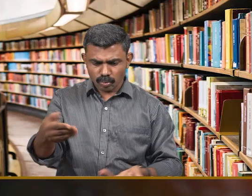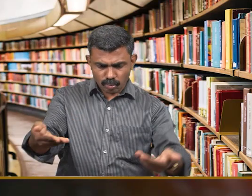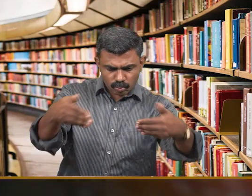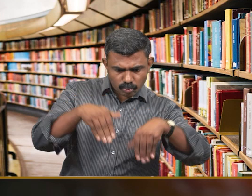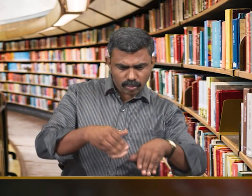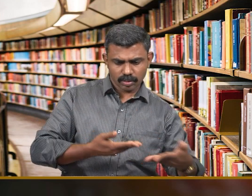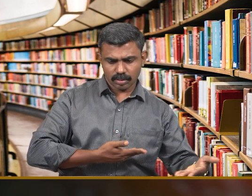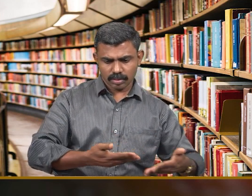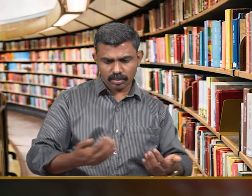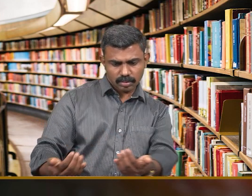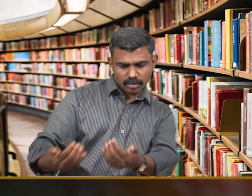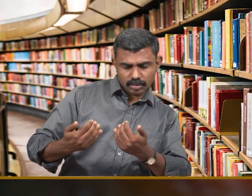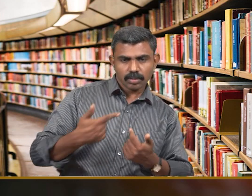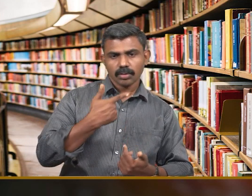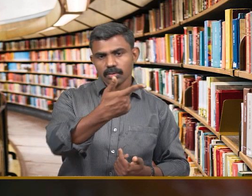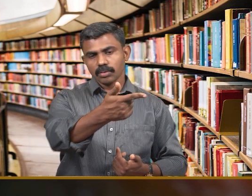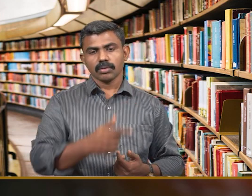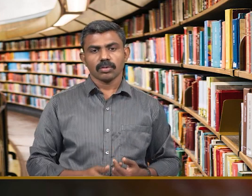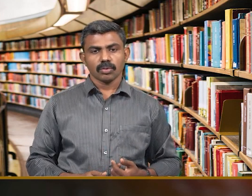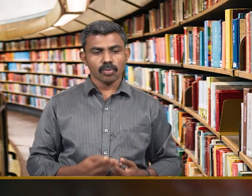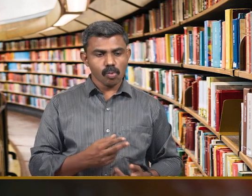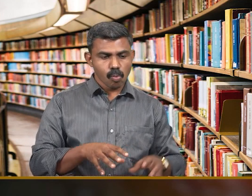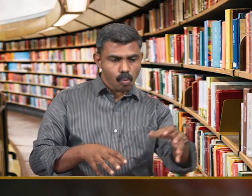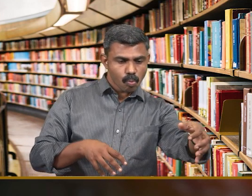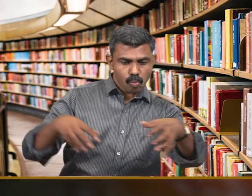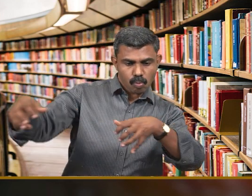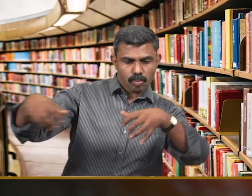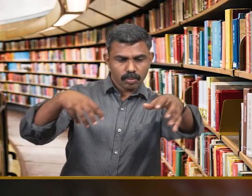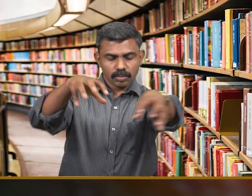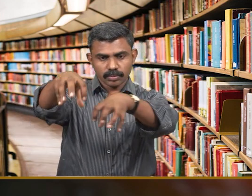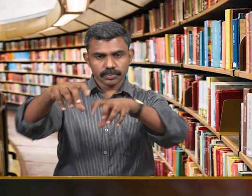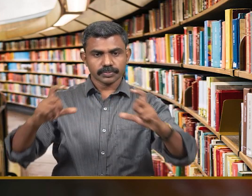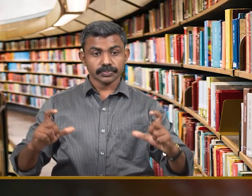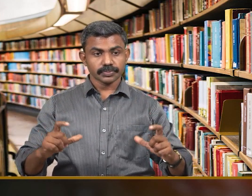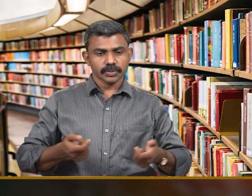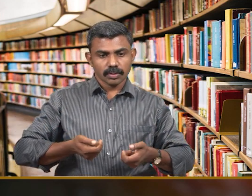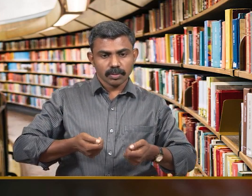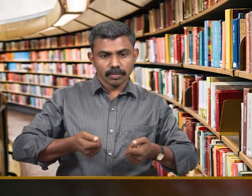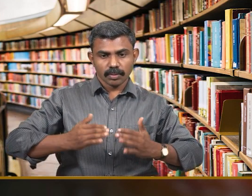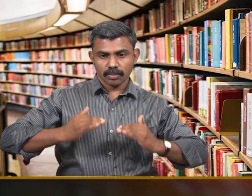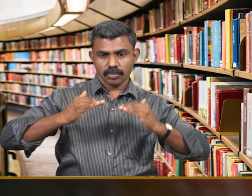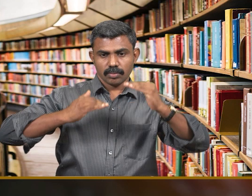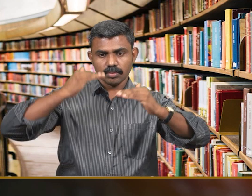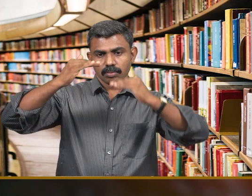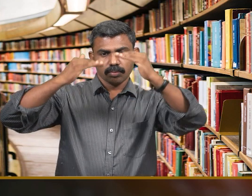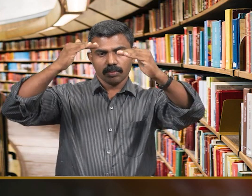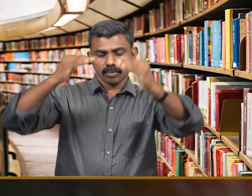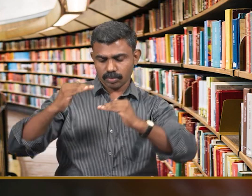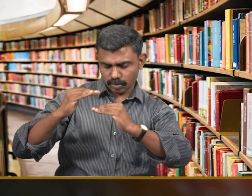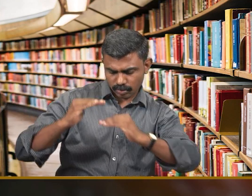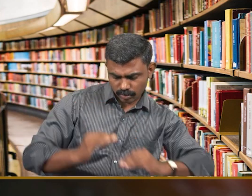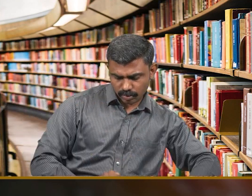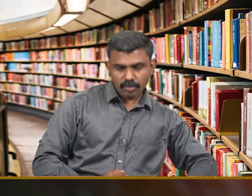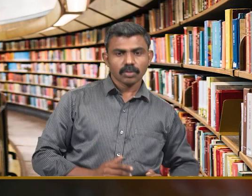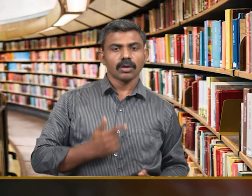நம்ம காப்பாற்றணும் அப்படிங்கிறதுக்காக என்ன பண்ணாங்க ஒவ்வொரு நாடும் என்ன பண்ணால் நேச நாடுகளும் சரி அமெரிக்காவும் சரி பணத்தோட வேல்யூ அதாவது மதிப்பை குறைச்சாங்க.